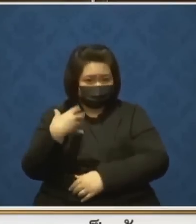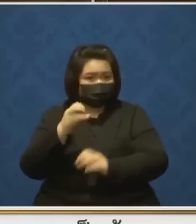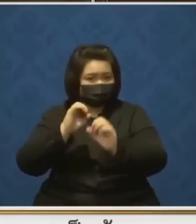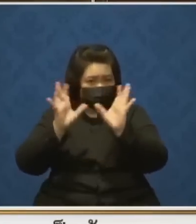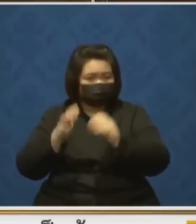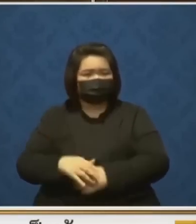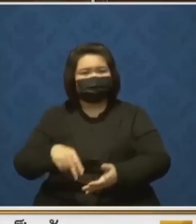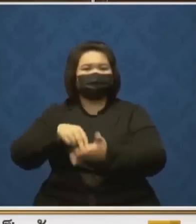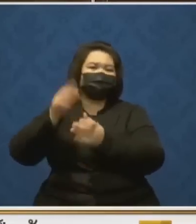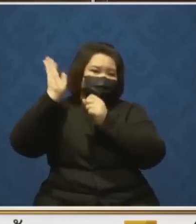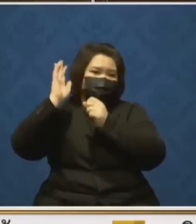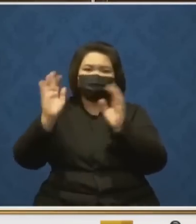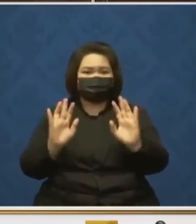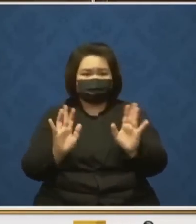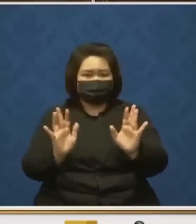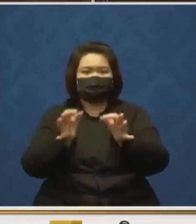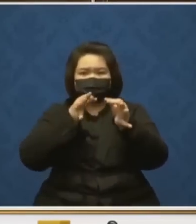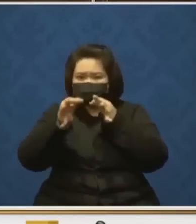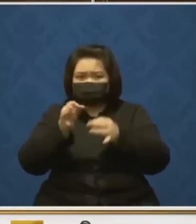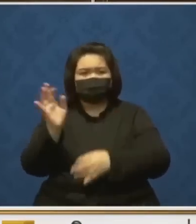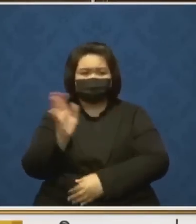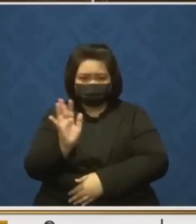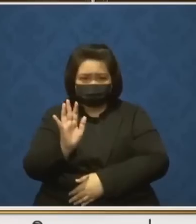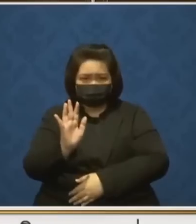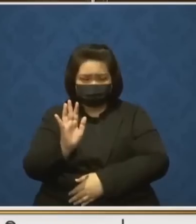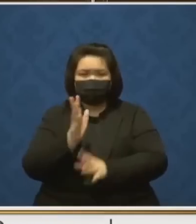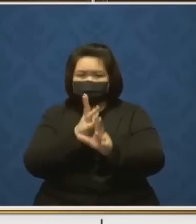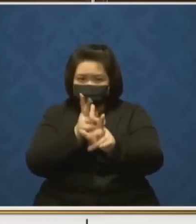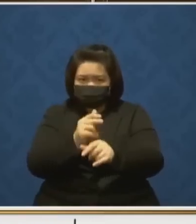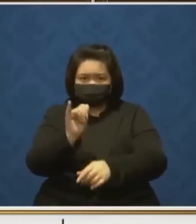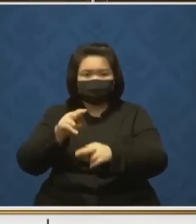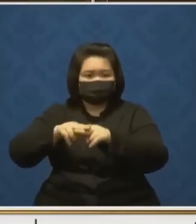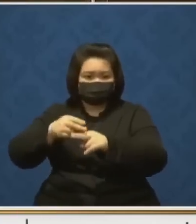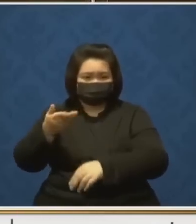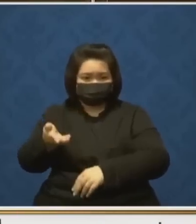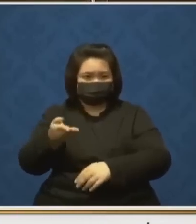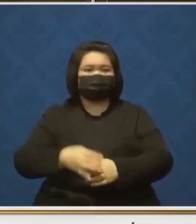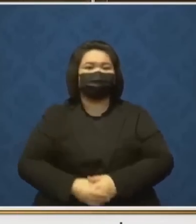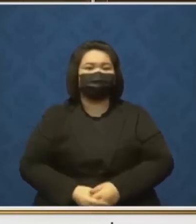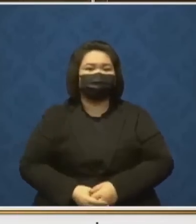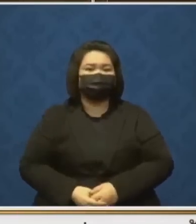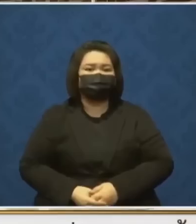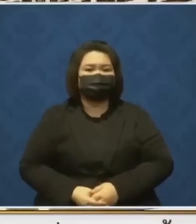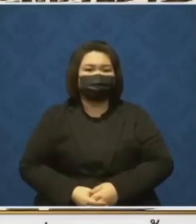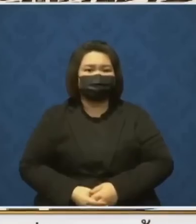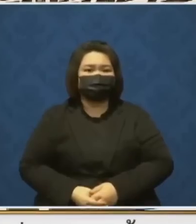ไมใช่ข้นมาพี่ประเด มาช responsibilities ยไมถงคิวท่าน เธอขหนางครับ